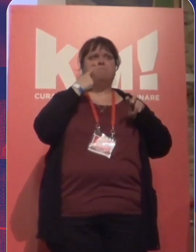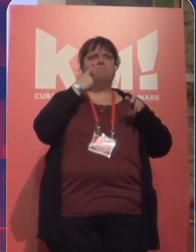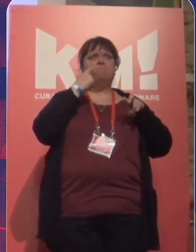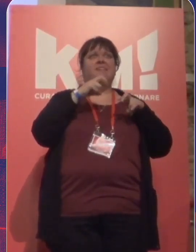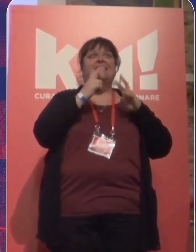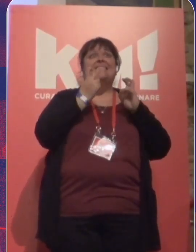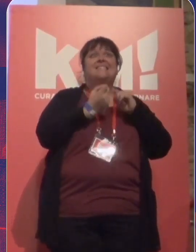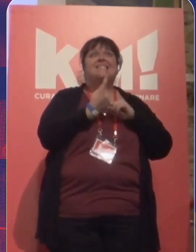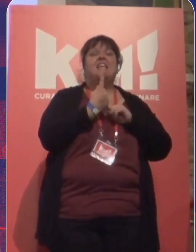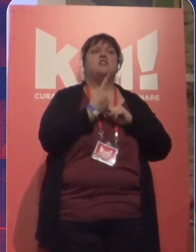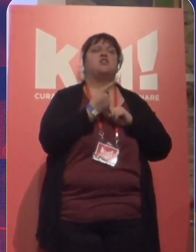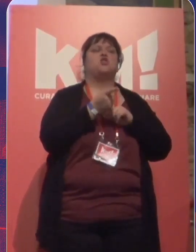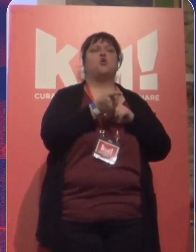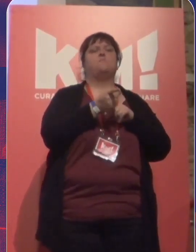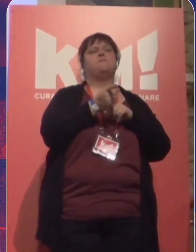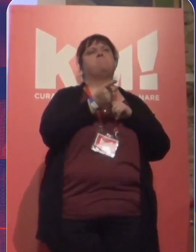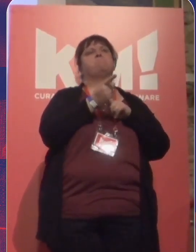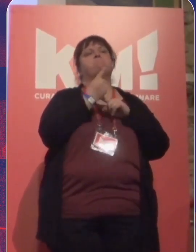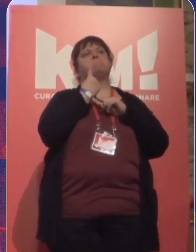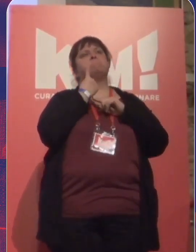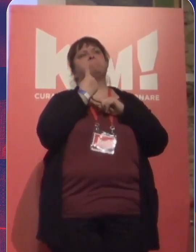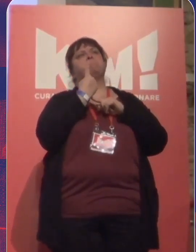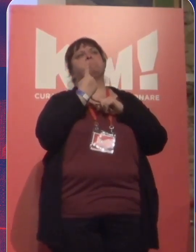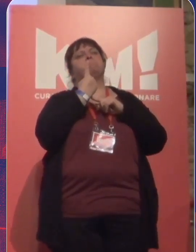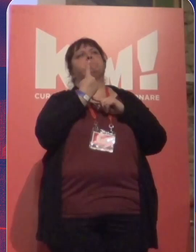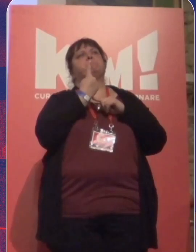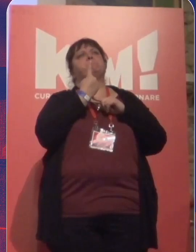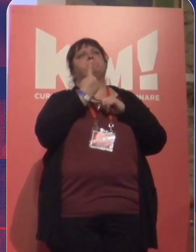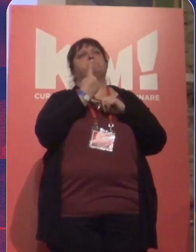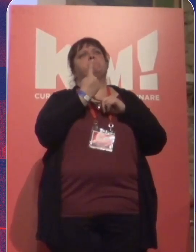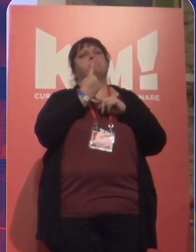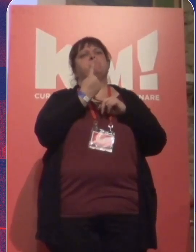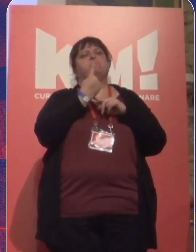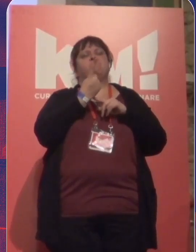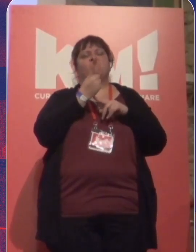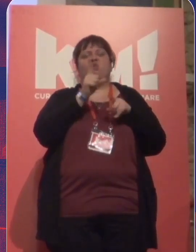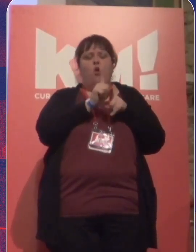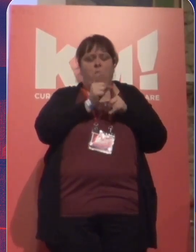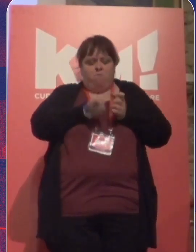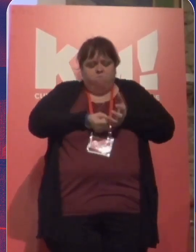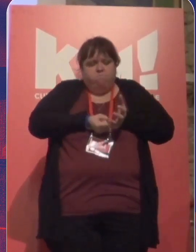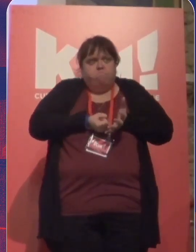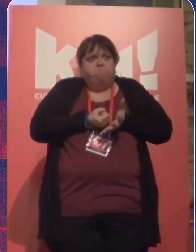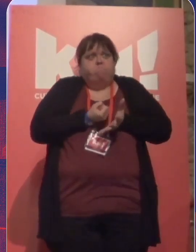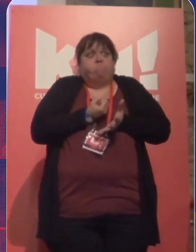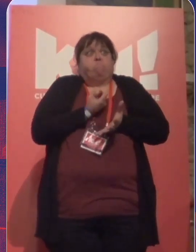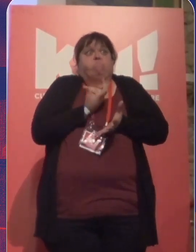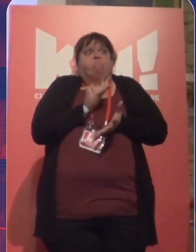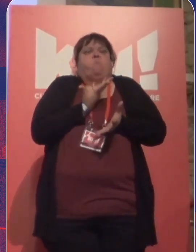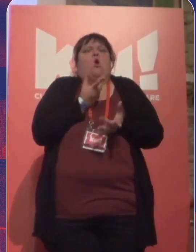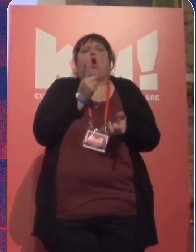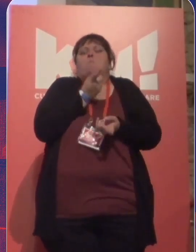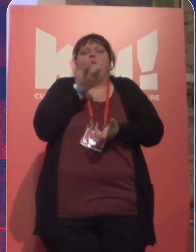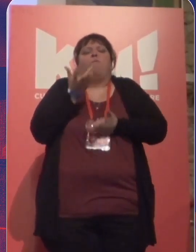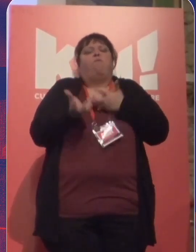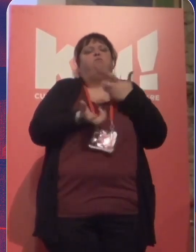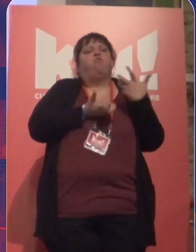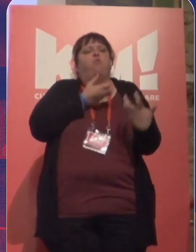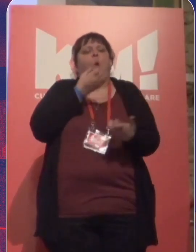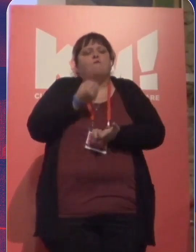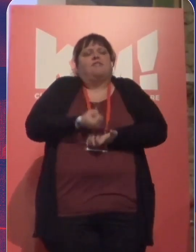rapido come un a incandescenza della pulsione come una spinta